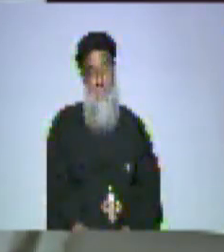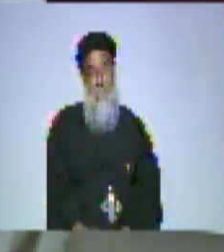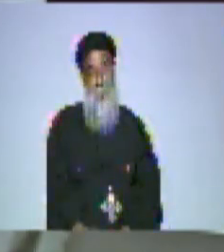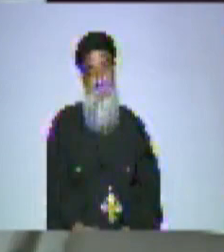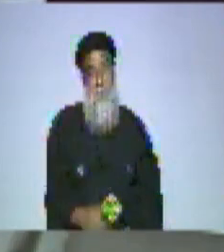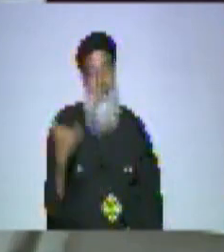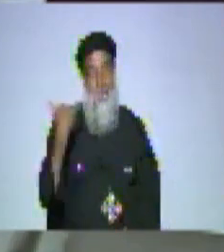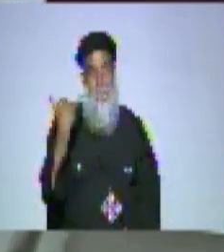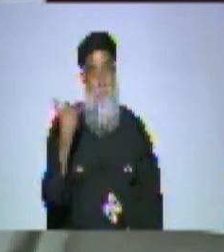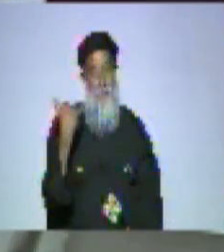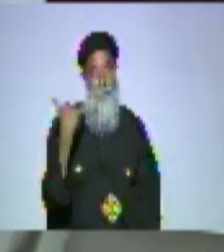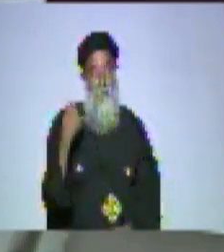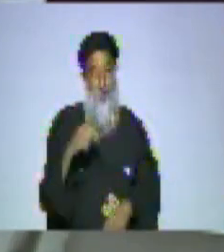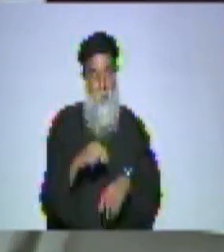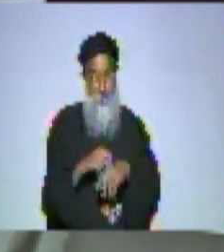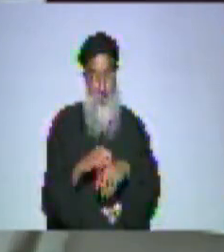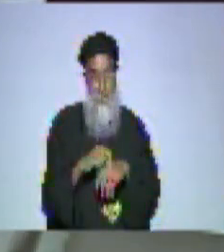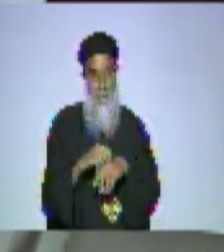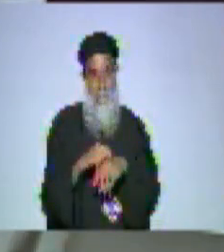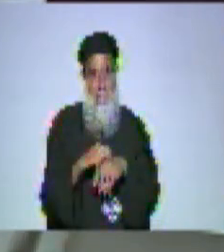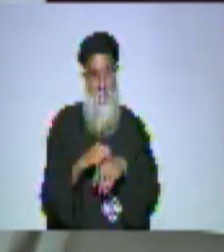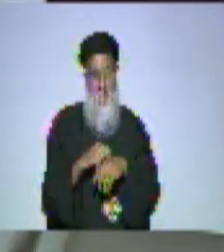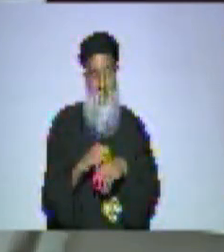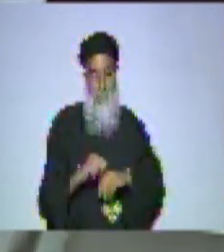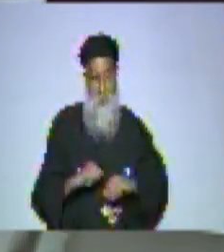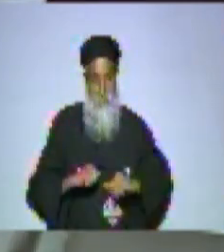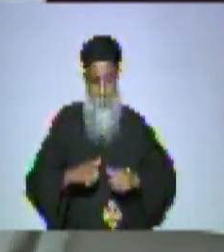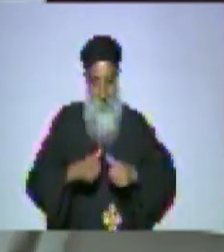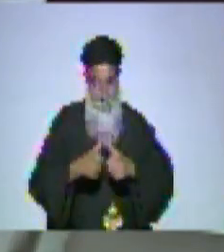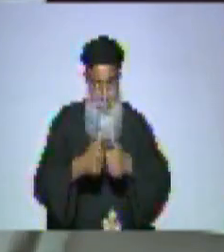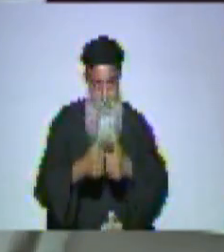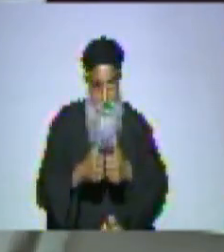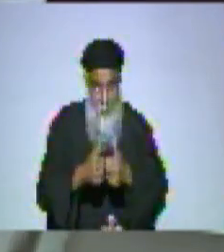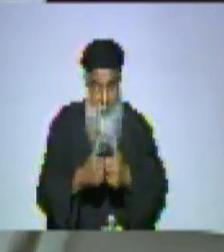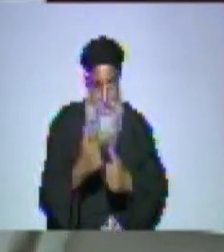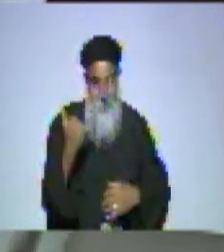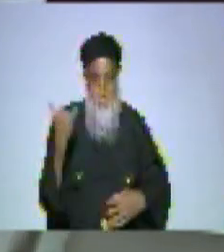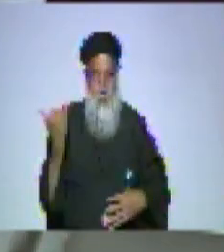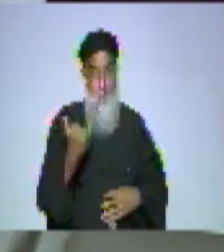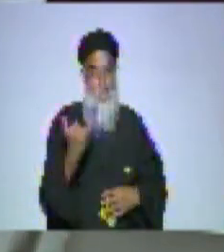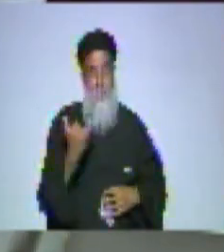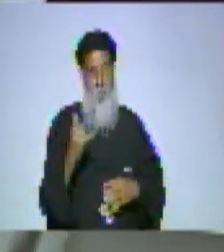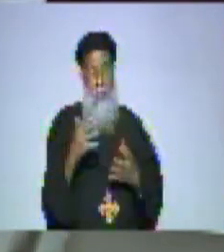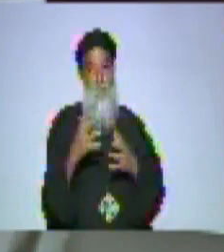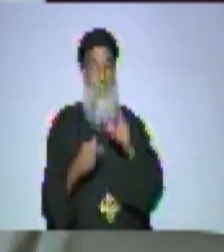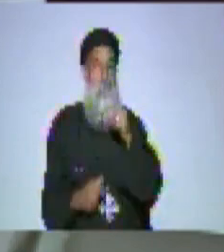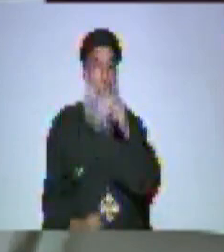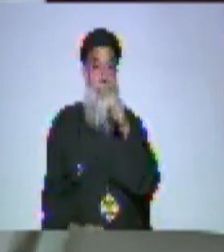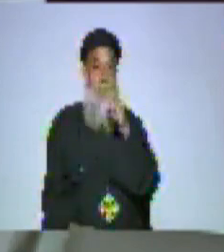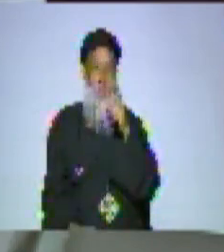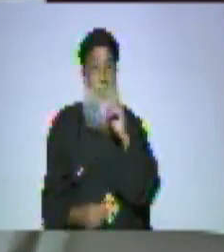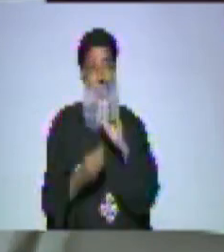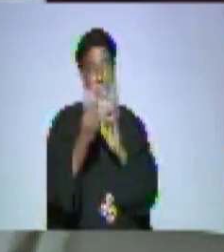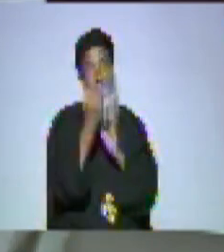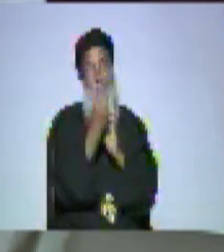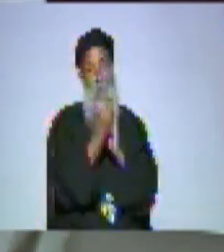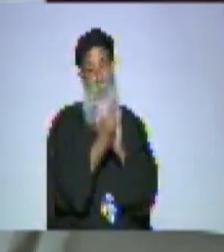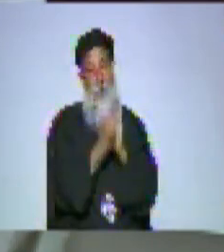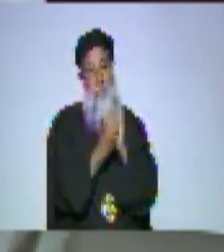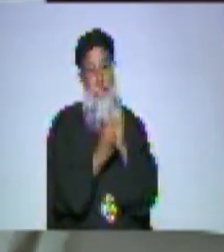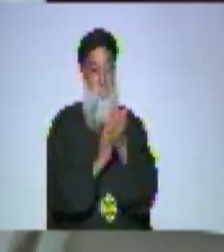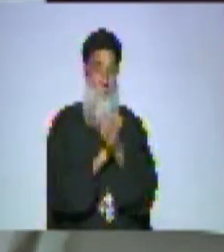فمهم جدا ان الحب يدفعني الى التقارب والمخافه تمنعني من